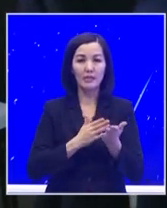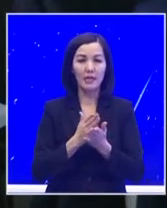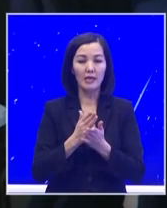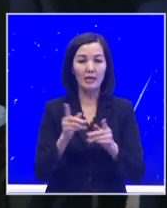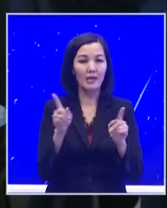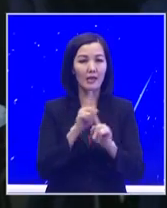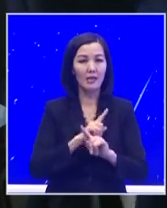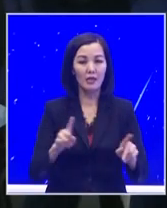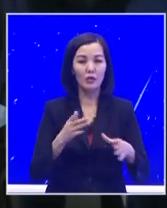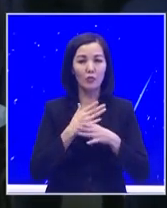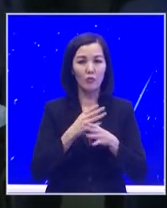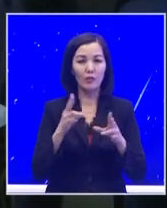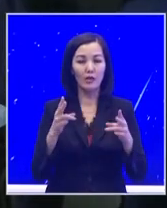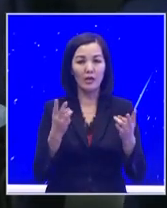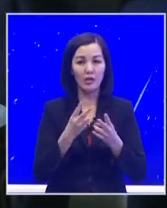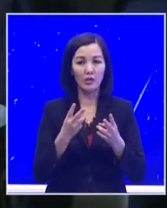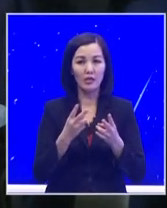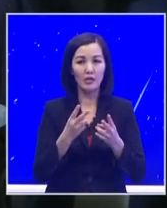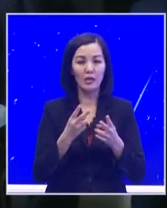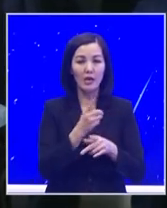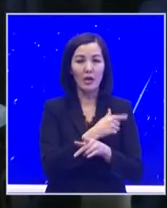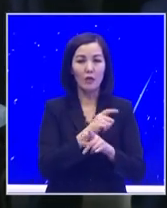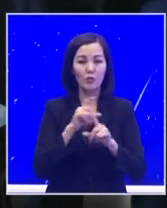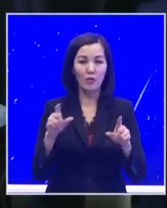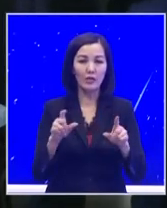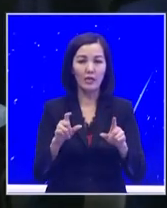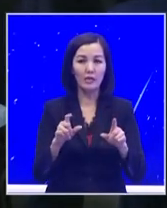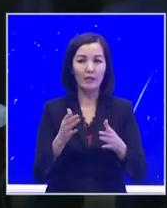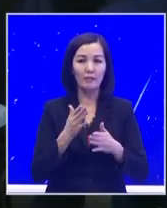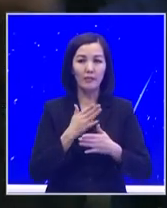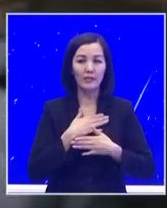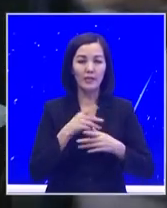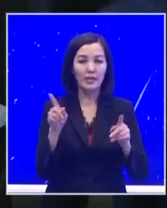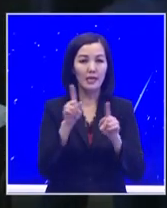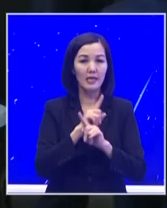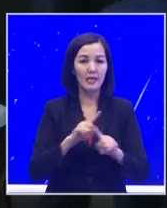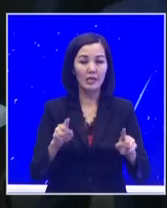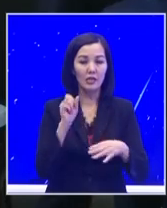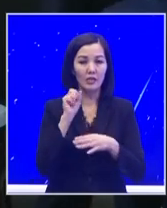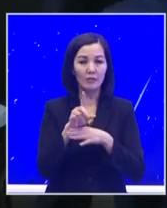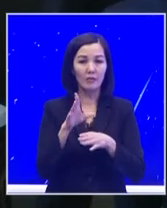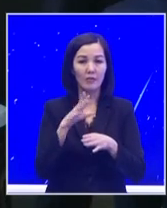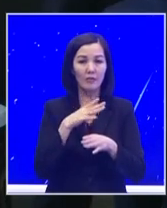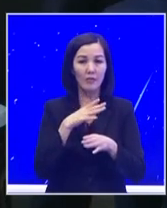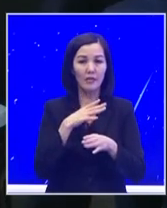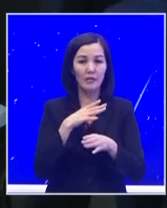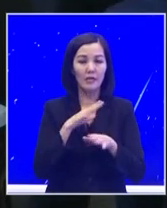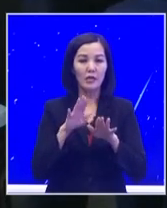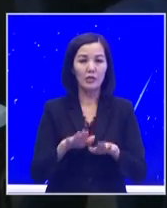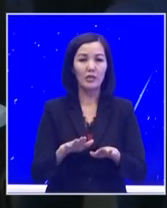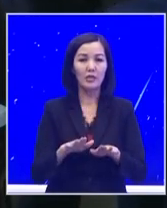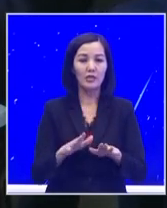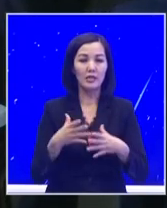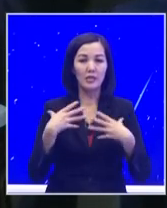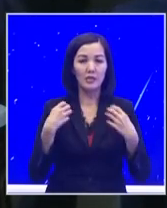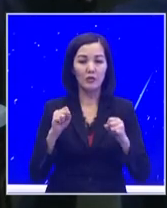көмектер қажет. Мысалы, жедел жәрдем болса, ауруханалар да болса, соған біз ерекше тапсырмалар беріп, жергілікті біздің